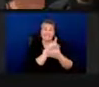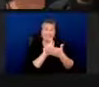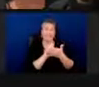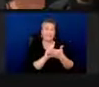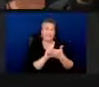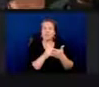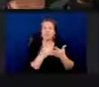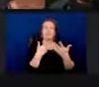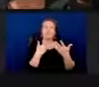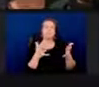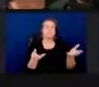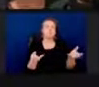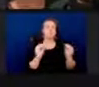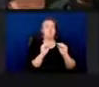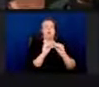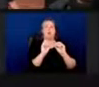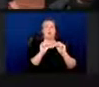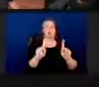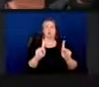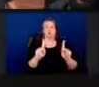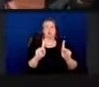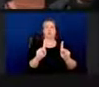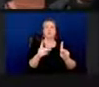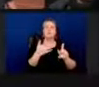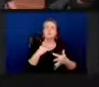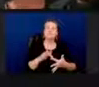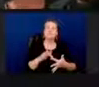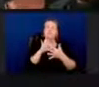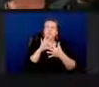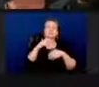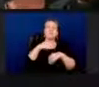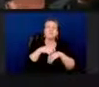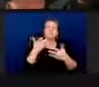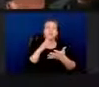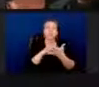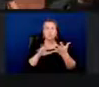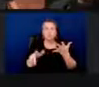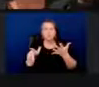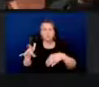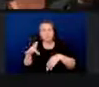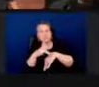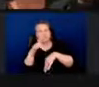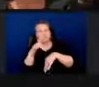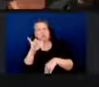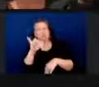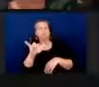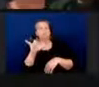أيضا رأيت بأن الهندسة وأيضا التصميم